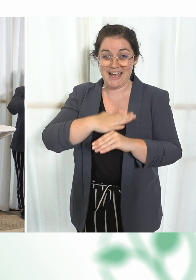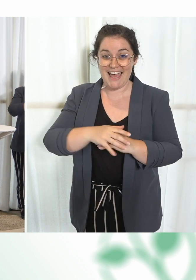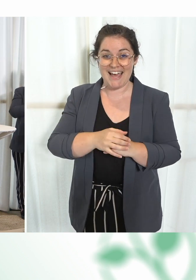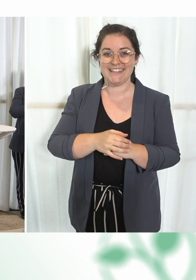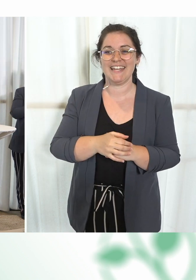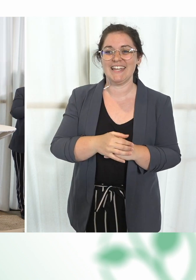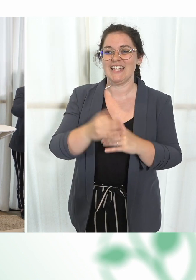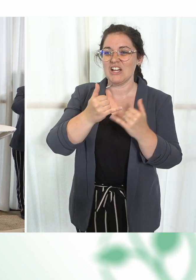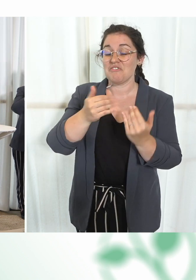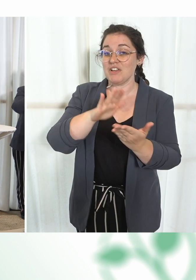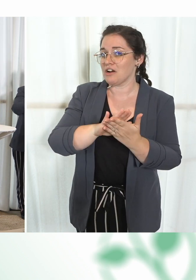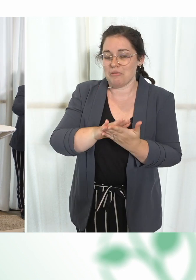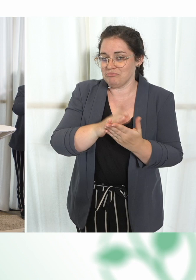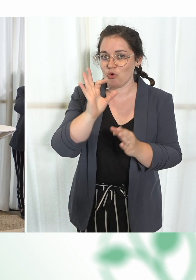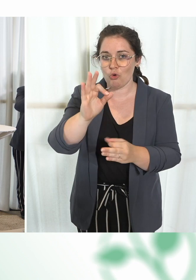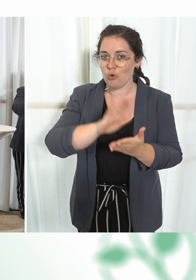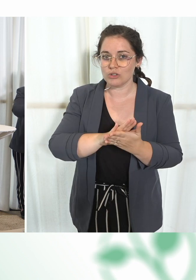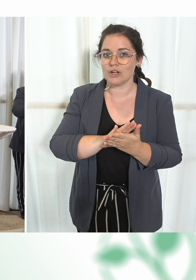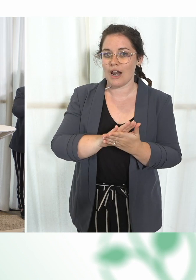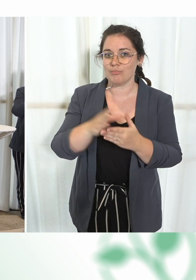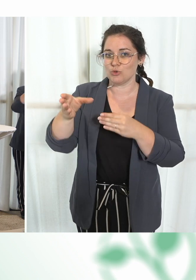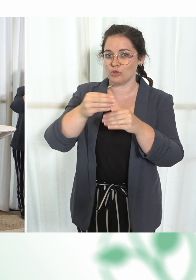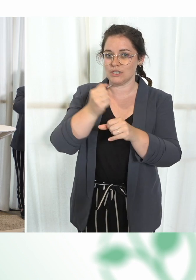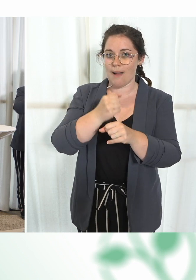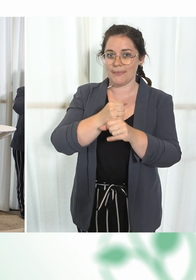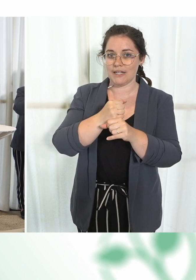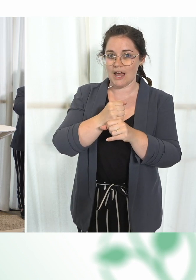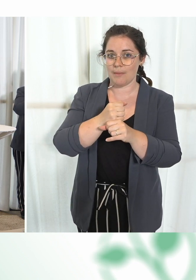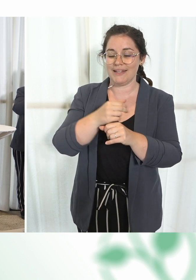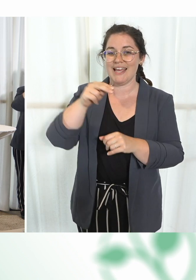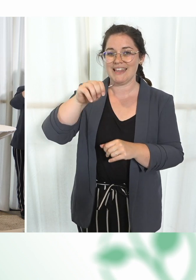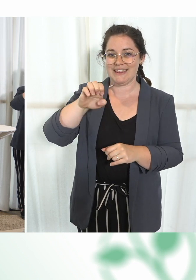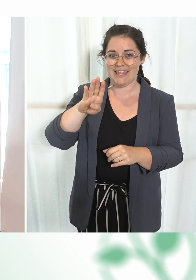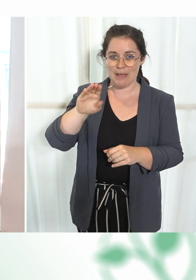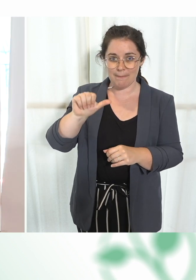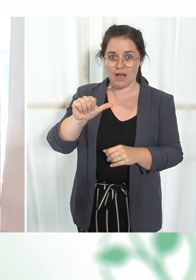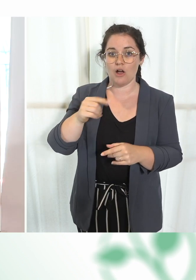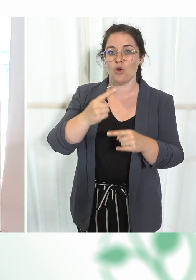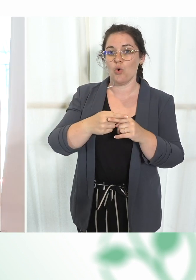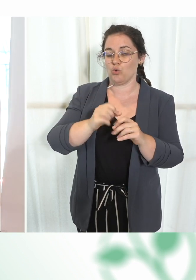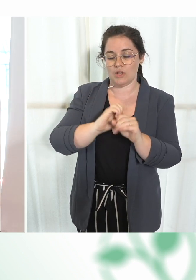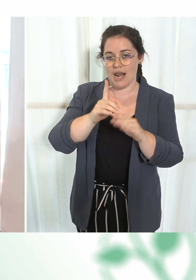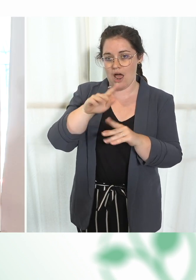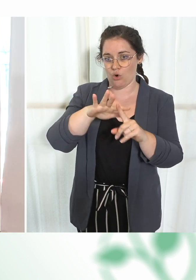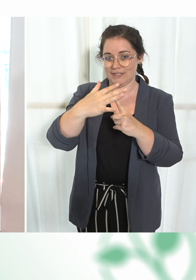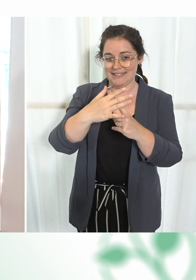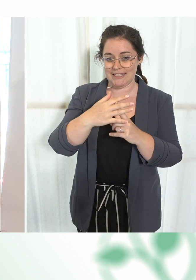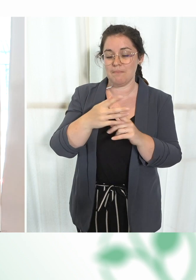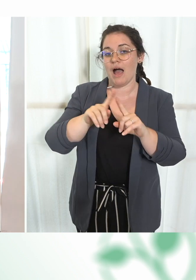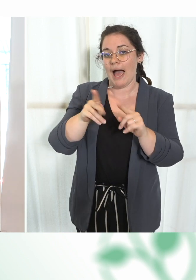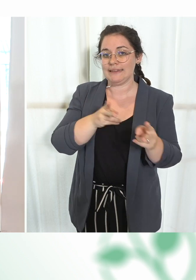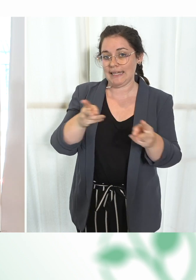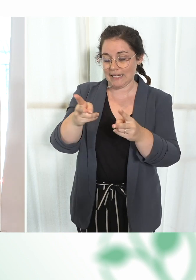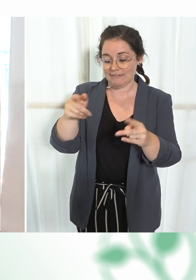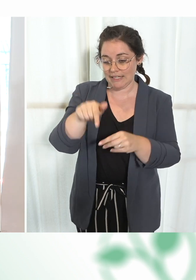hat das funktioniert? Das hat gut funktioniert, einmal mit der Zusammenarbeit da mit NEBA und natürlich auch mit dem Team, die andere Wege gegangen